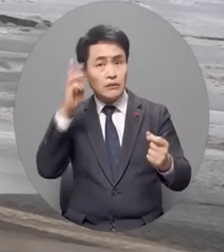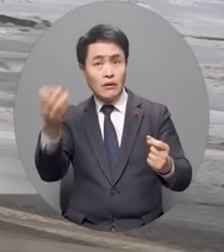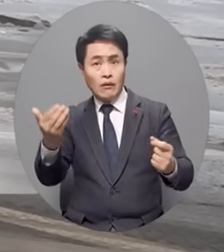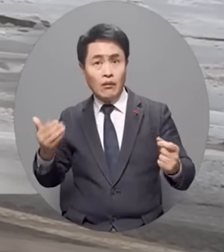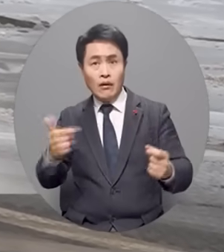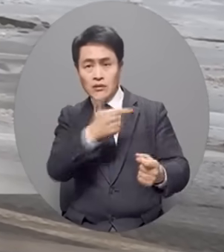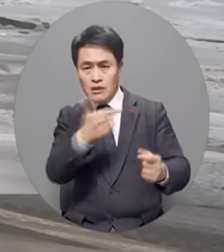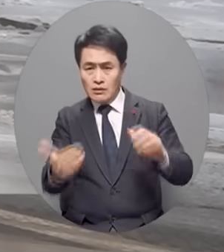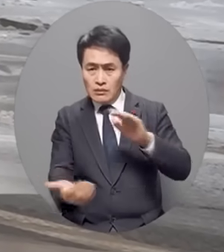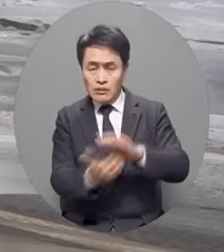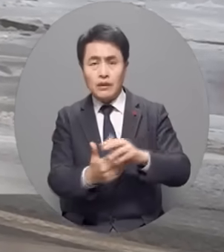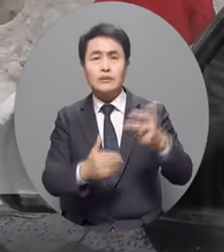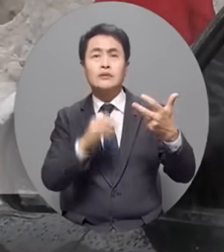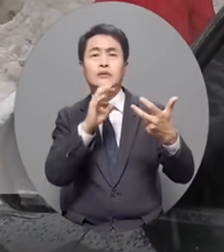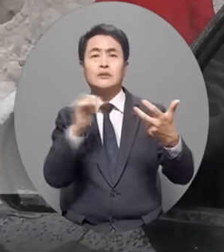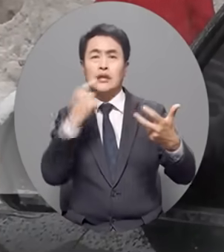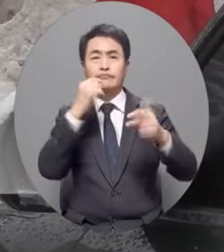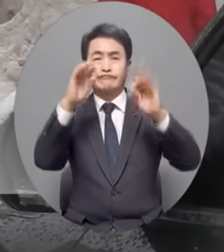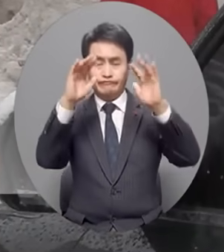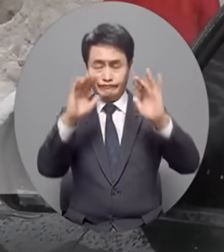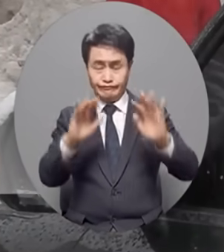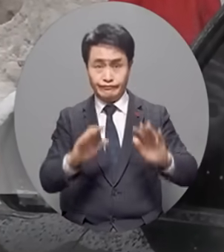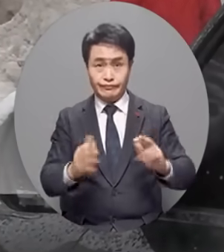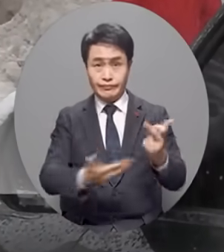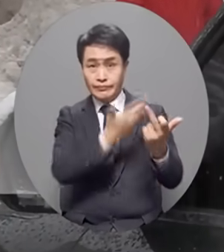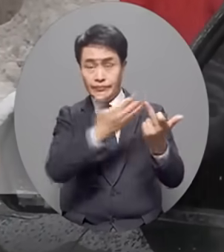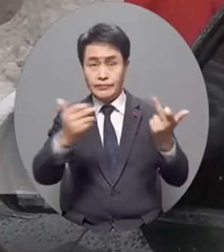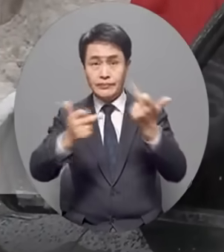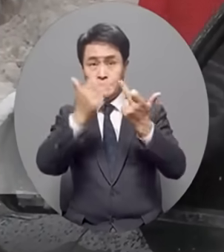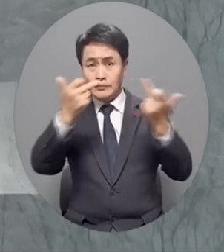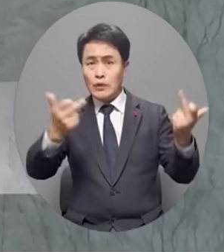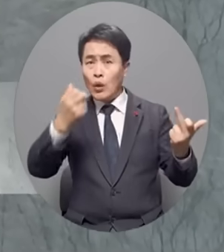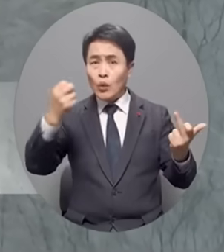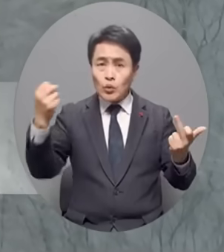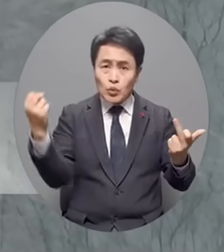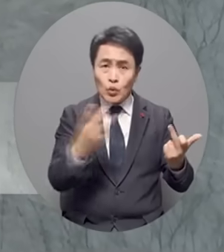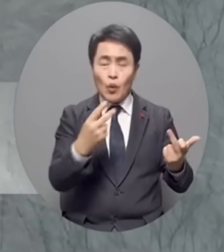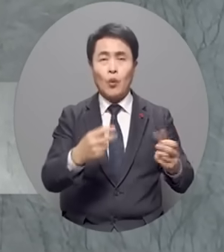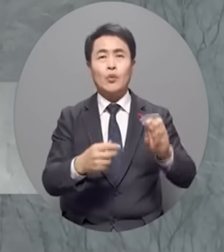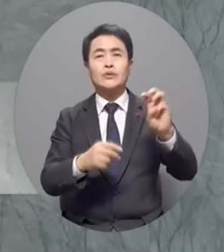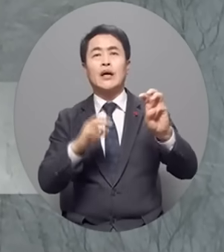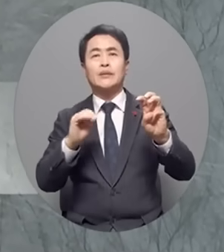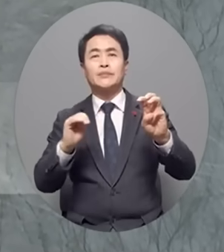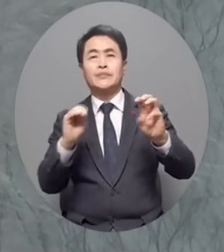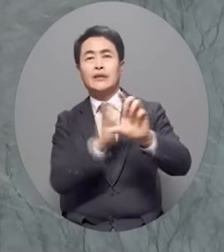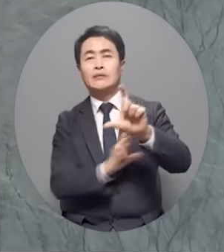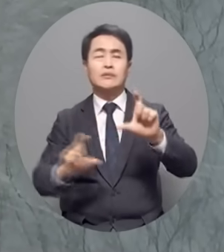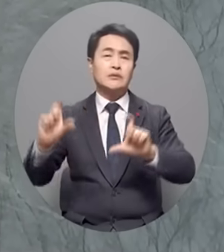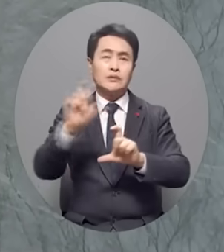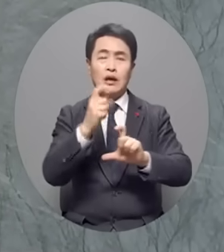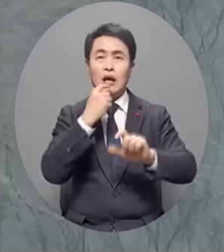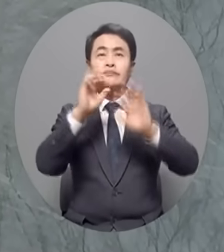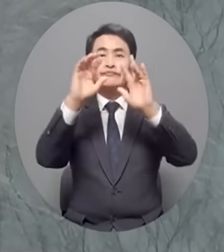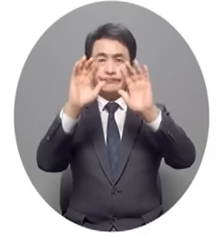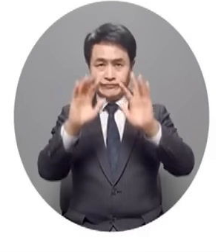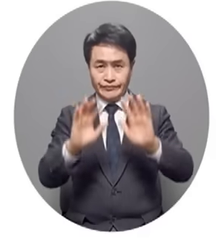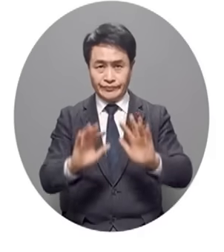최대 70cm 넘게 눈이 쌓였던 강원 산간에 또다시 30cm 안팎의 눈이